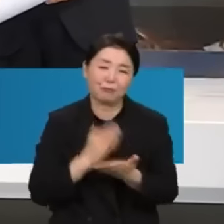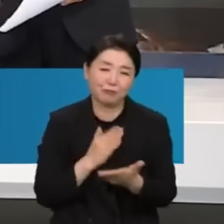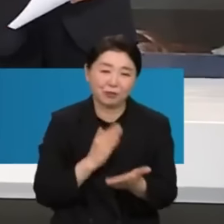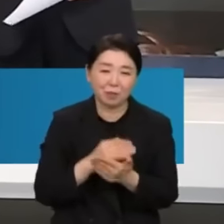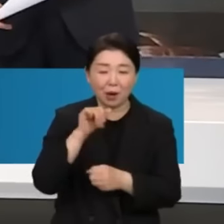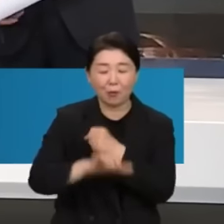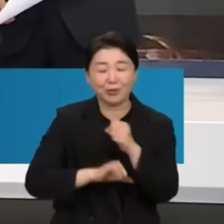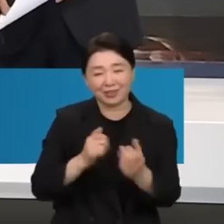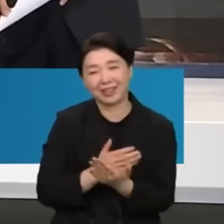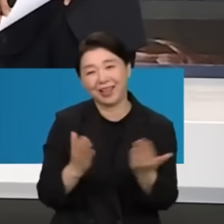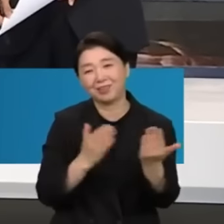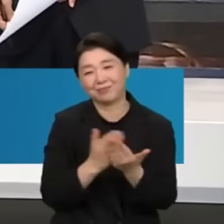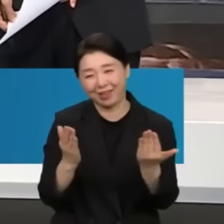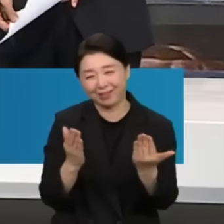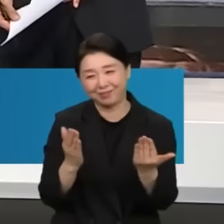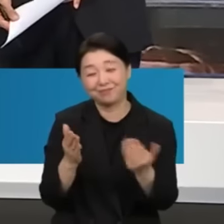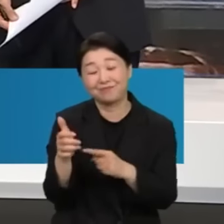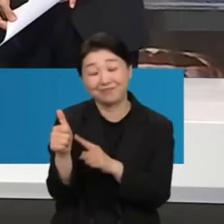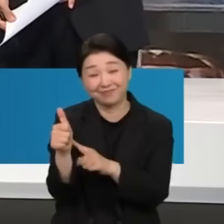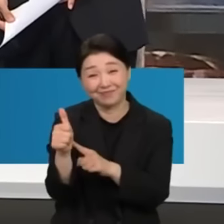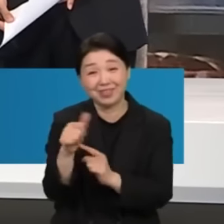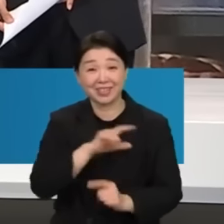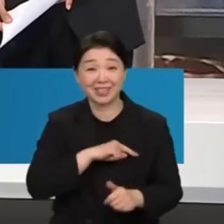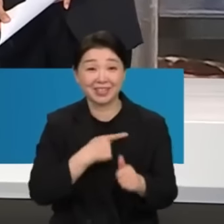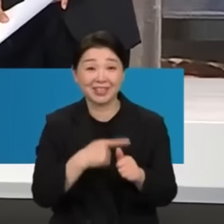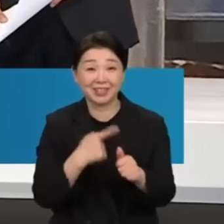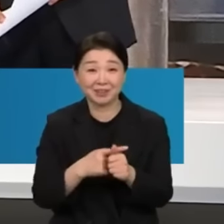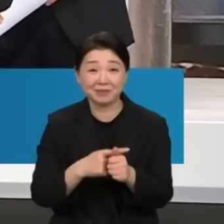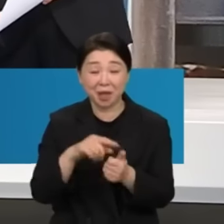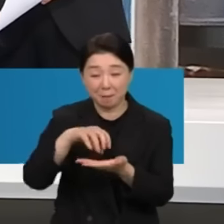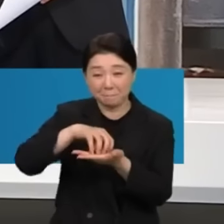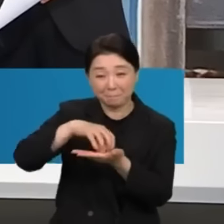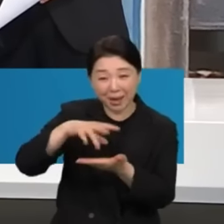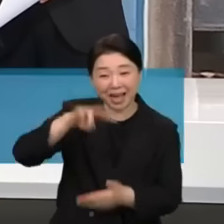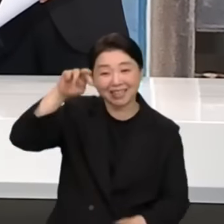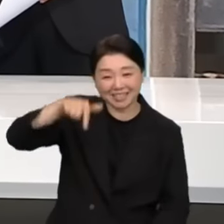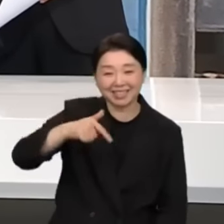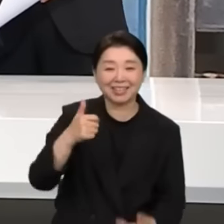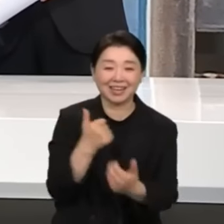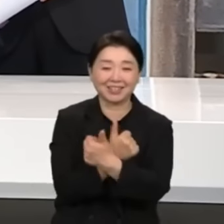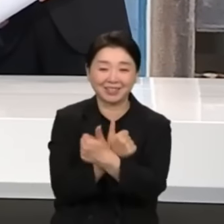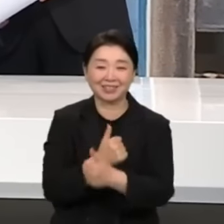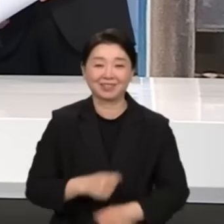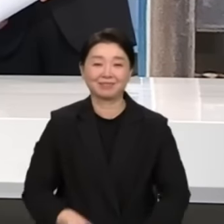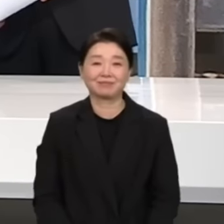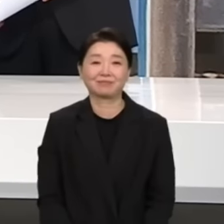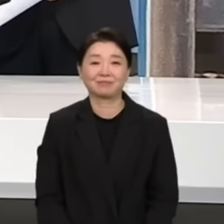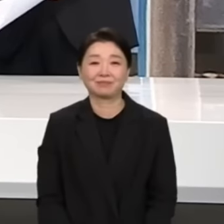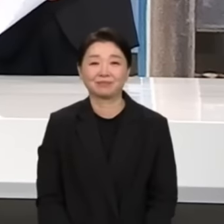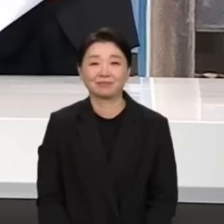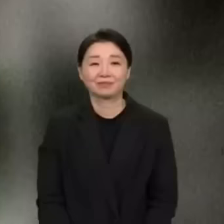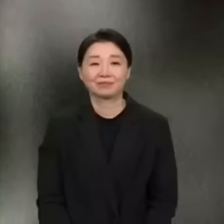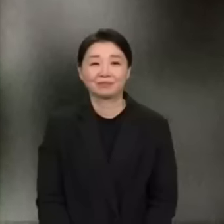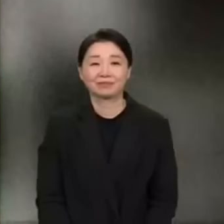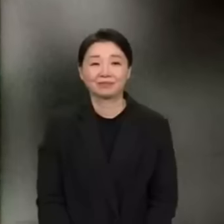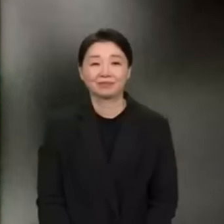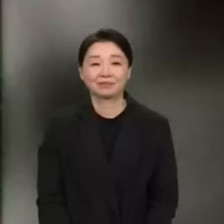5년째 나눔을 하고 있는 제빵사의 별명은 빵식이 아저씨라고 합니다. 신진 기자가 만나봤습니다.